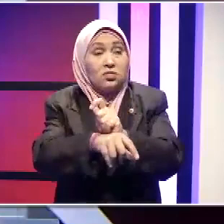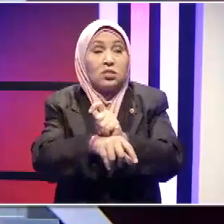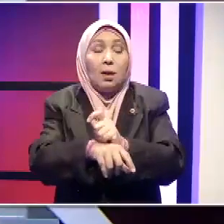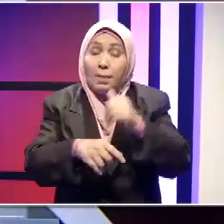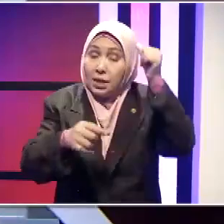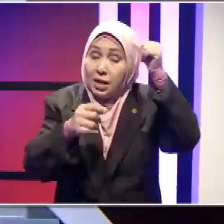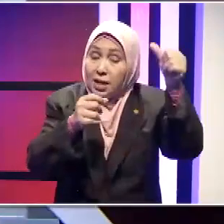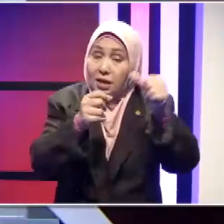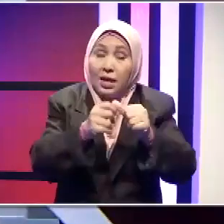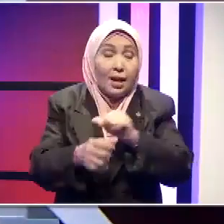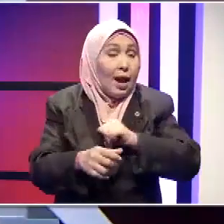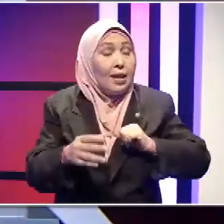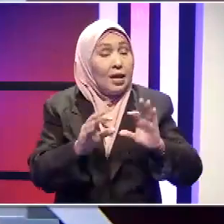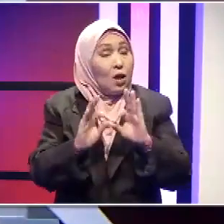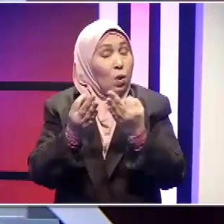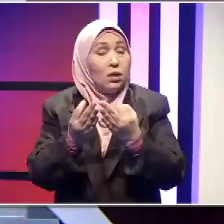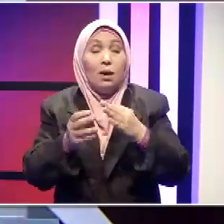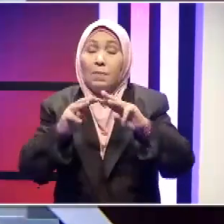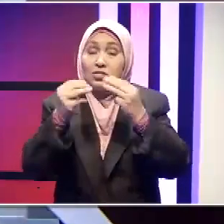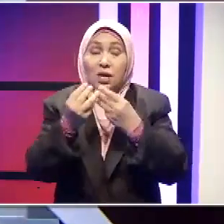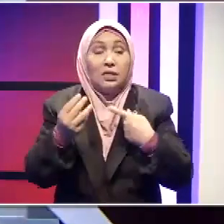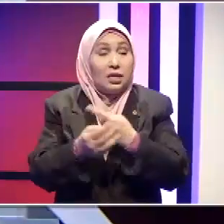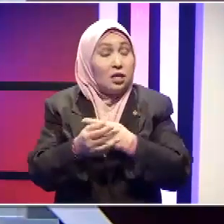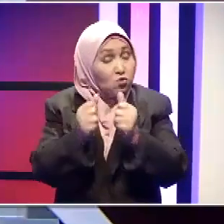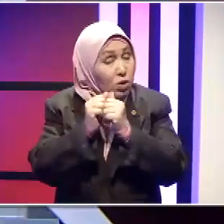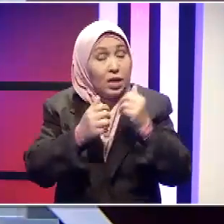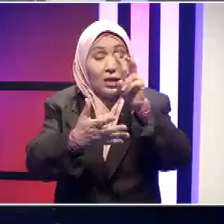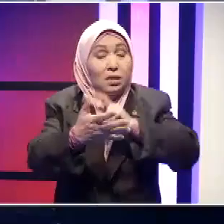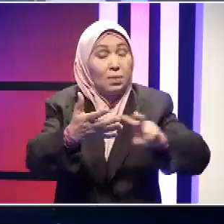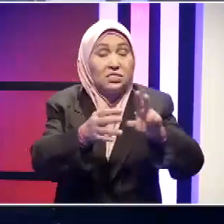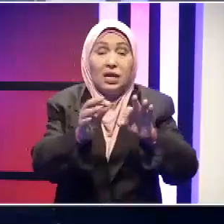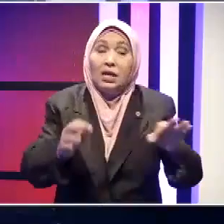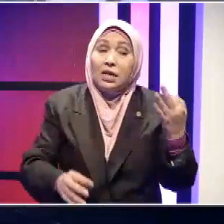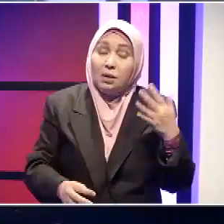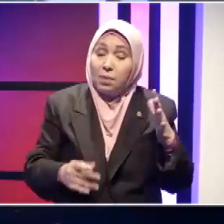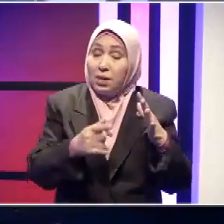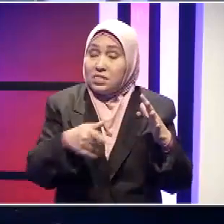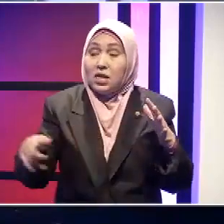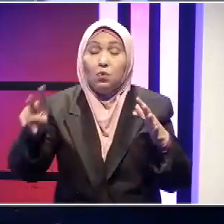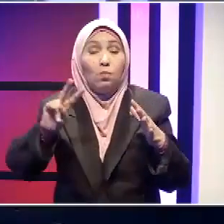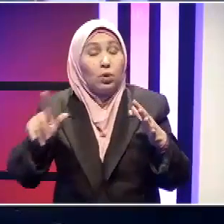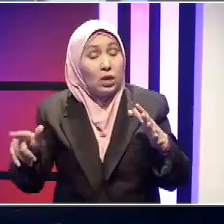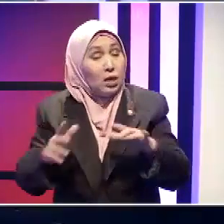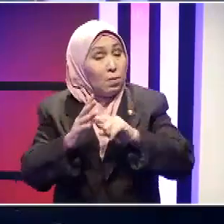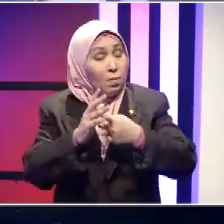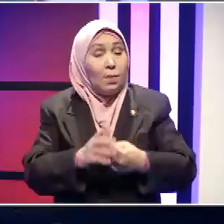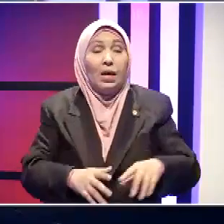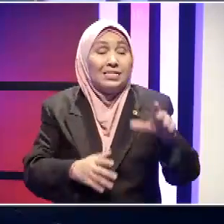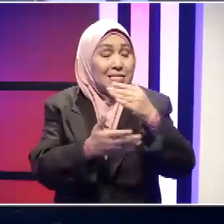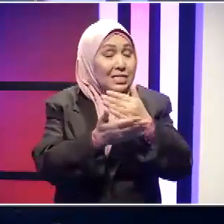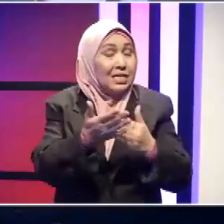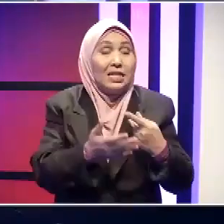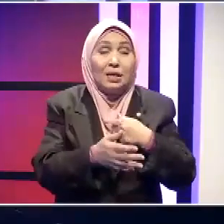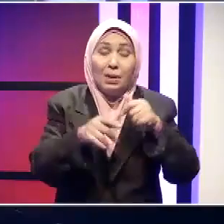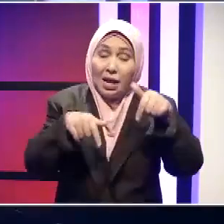ia mengingatkan ah Dik warga masyarakat kita mari sama-sama kita baca daripada ayat 15 hingga 23 membutuhkan sesi kita pada hari